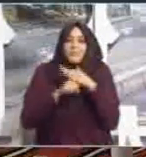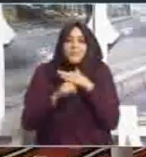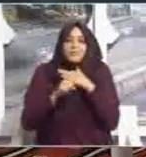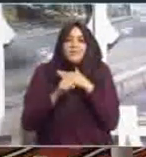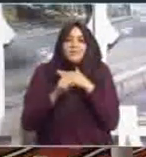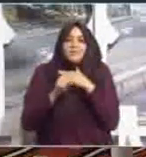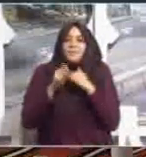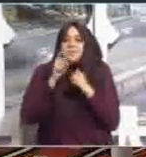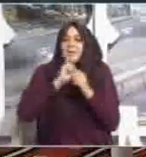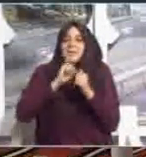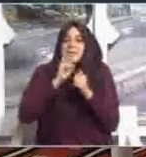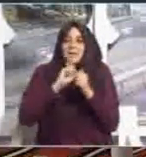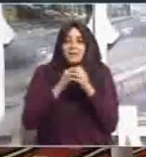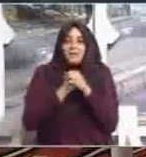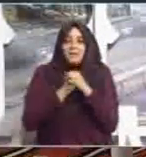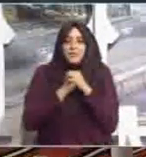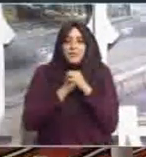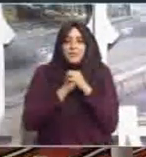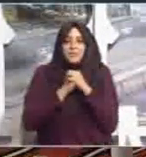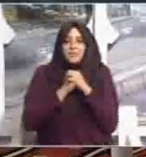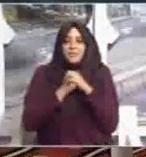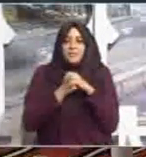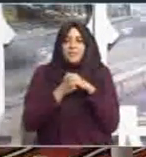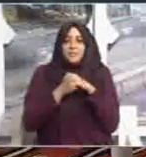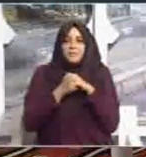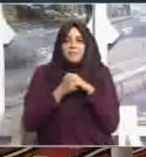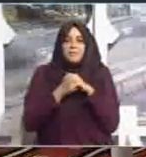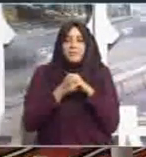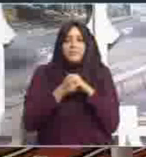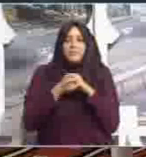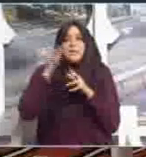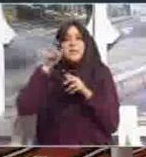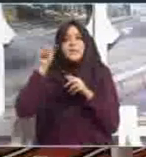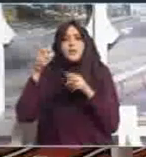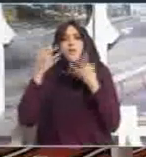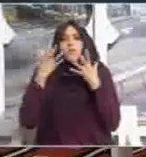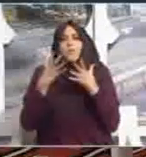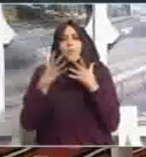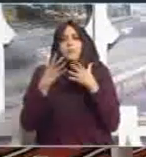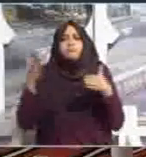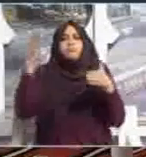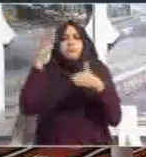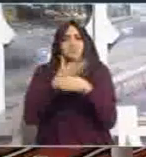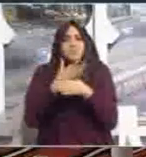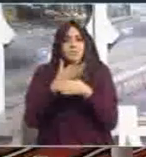مازال ما رزقنيش ربي سبحانه ايه والناس حابه تتدخل ما بيني وبين راجلي